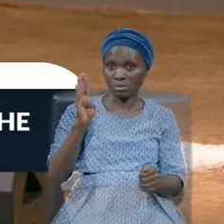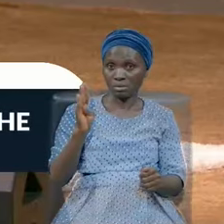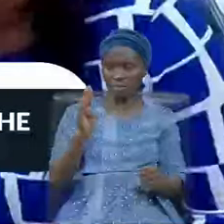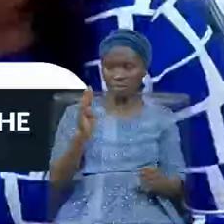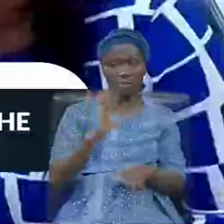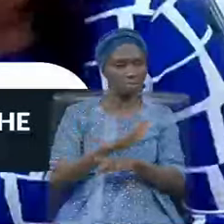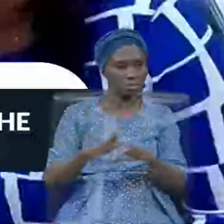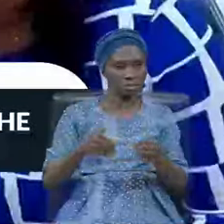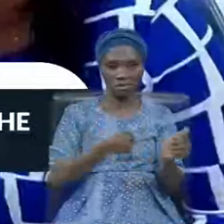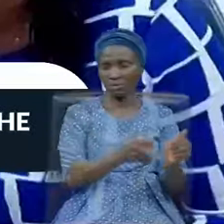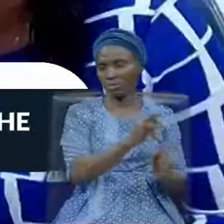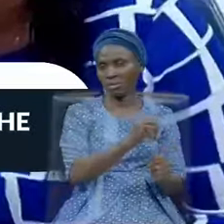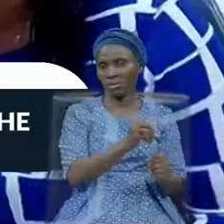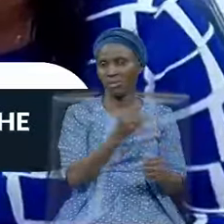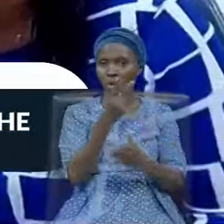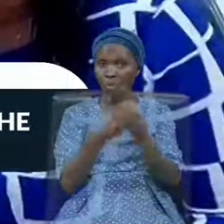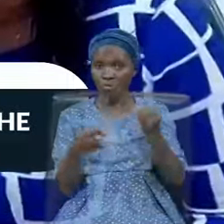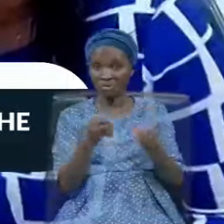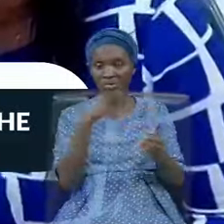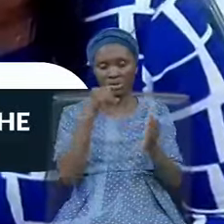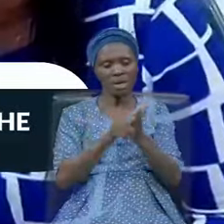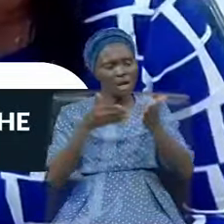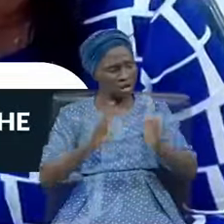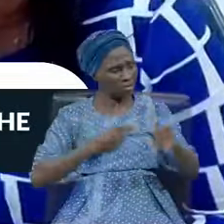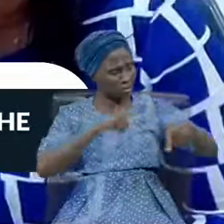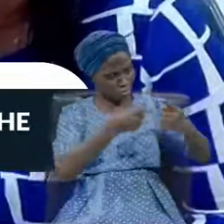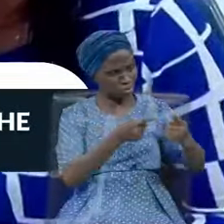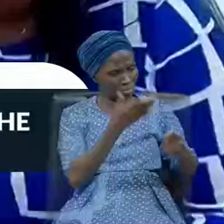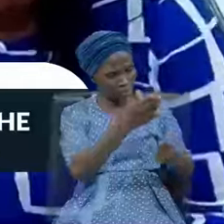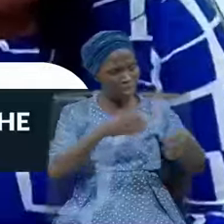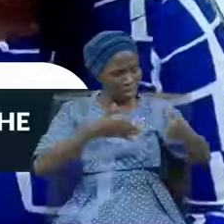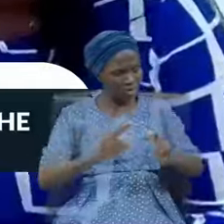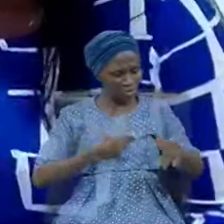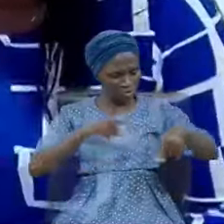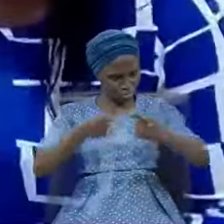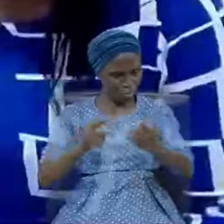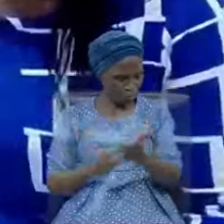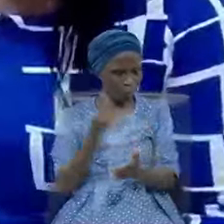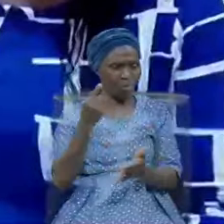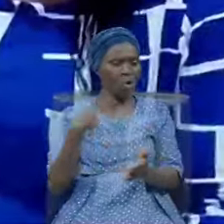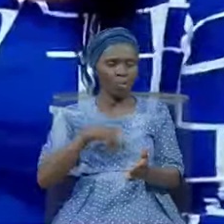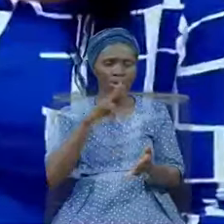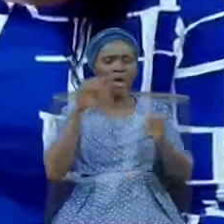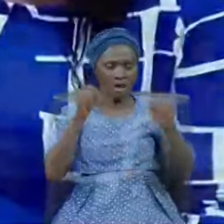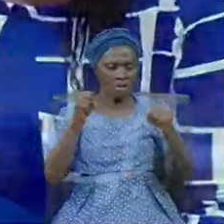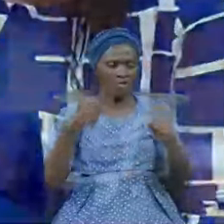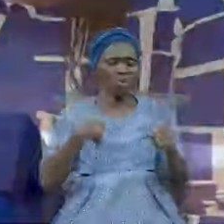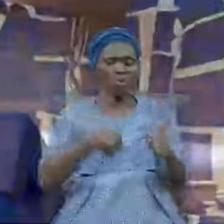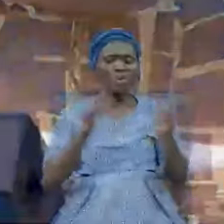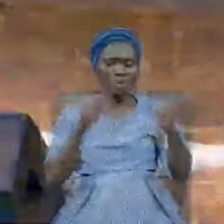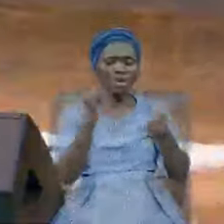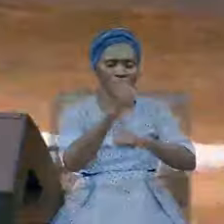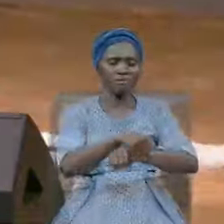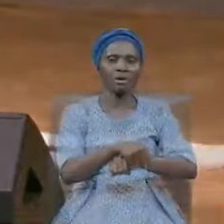que montons, que nous sommes capables. Nous pouvons vaincre et nous